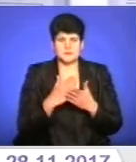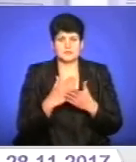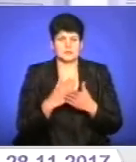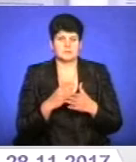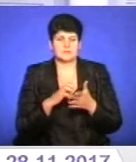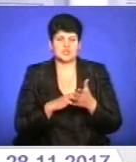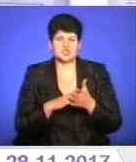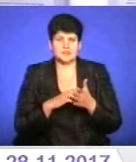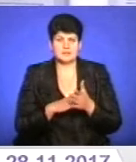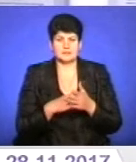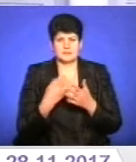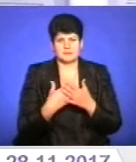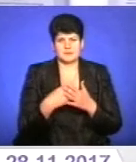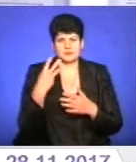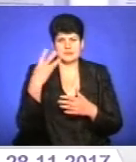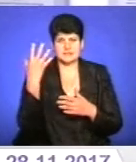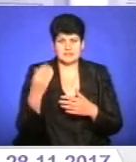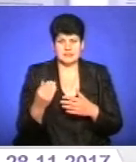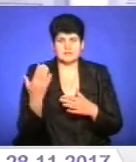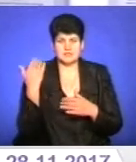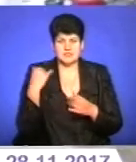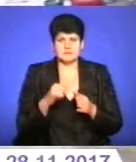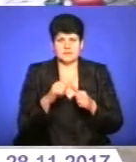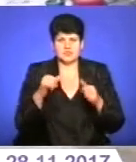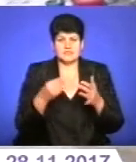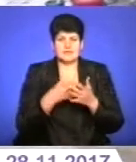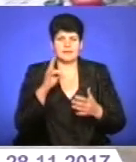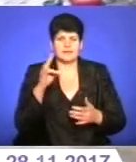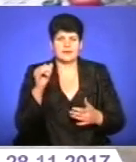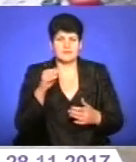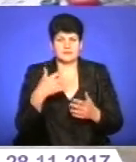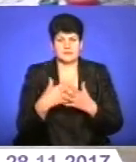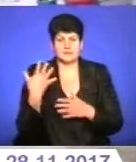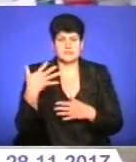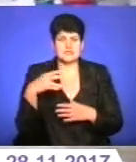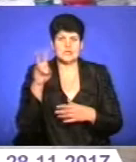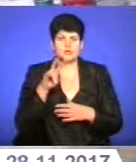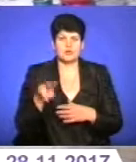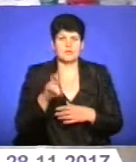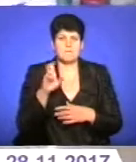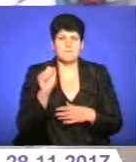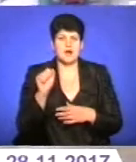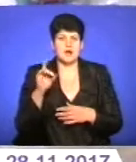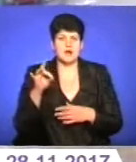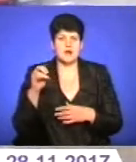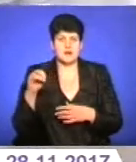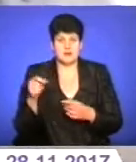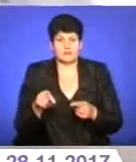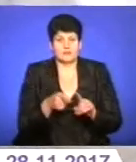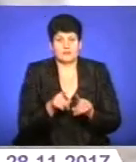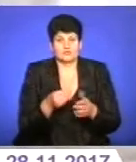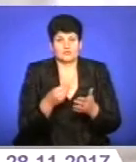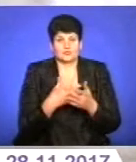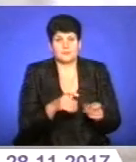Зокрема, близько 30 днів тому різко зросла ціна на нафту, приблизно до 50 доларів за барель. Відтак подорожчало і транспортування нафти